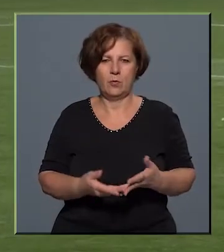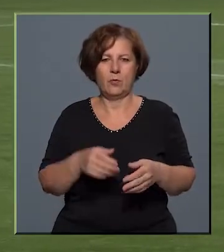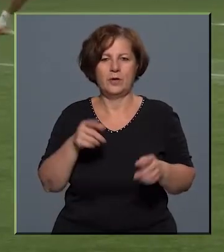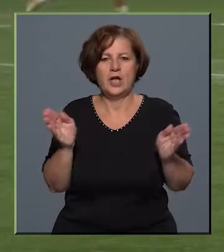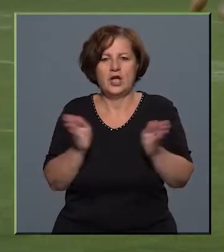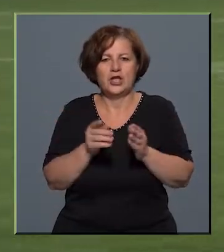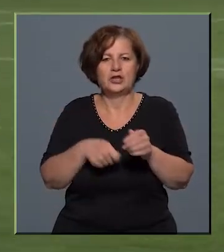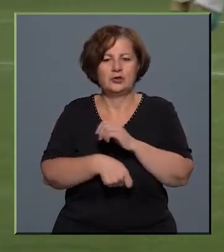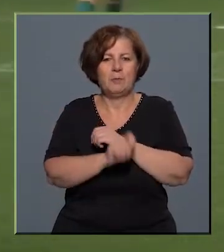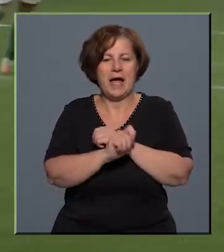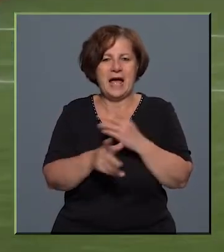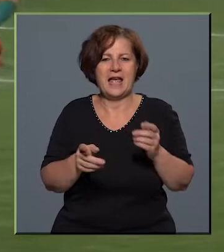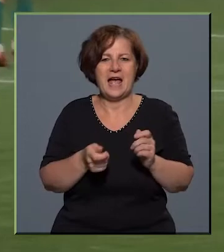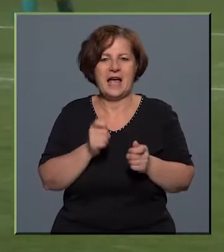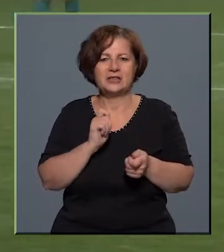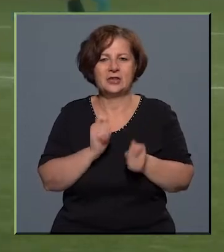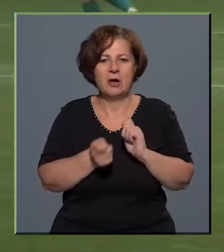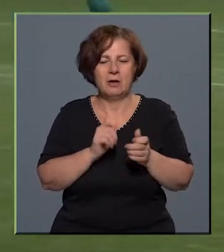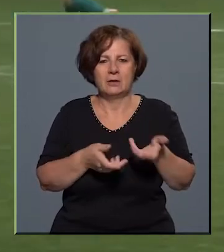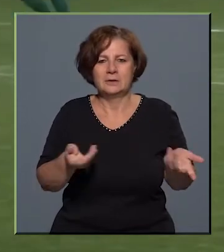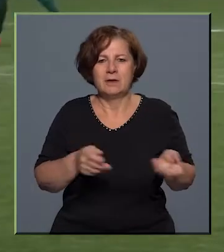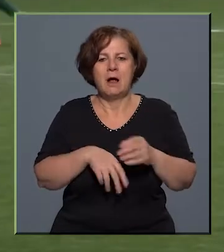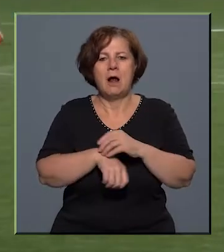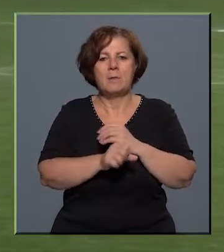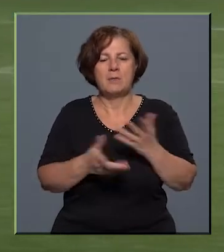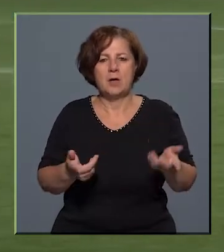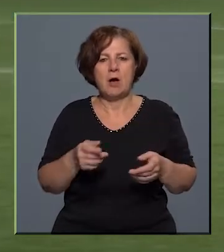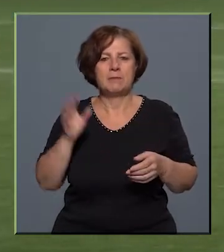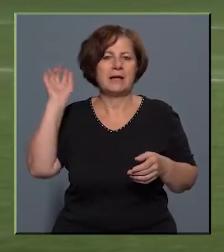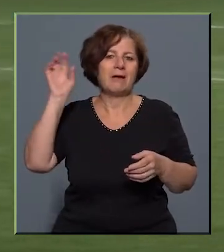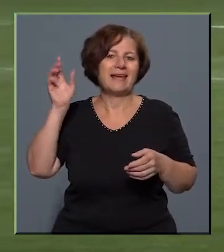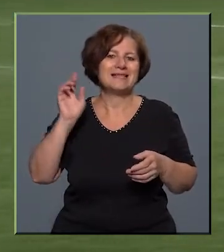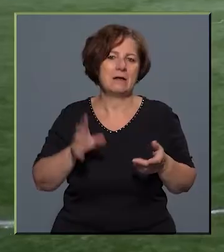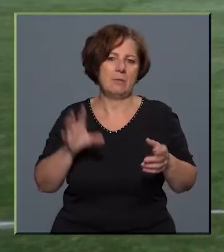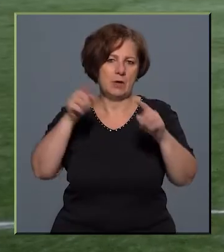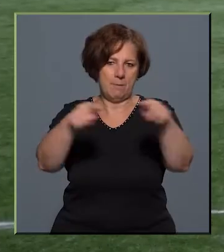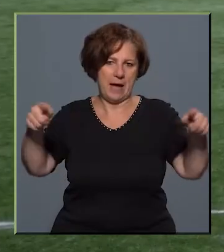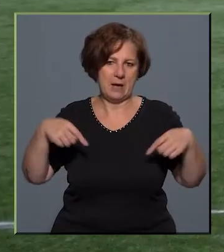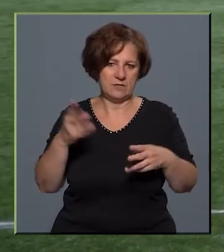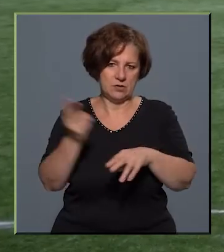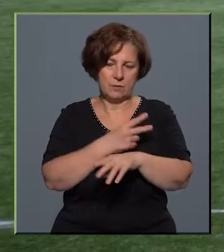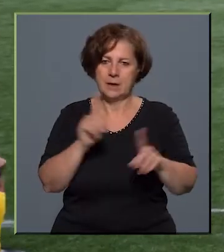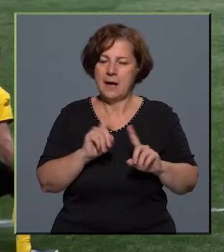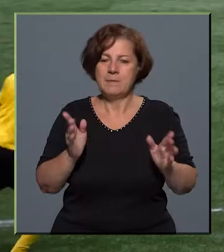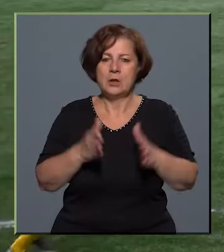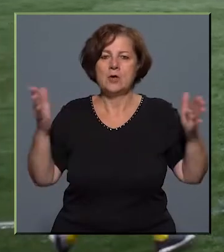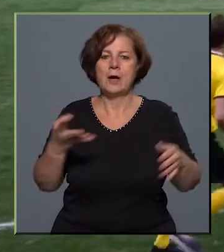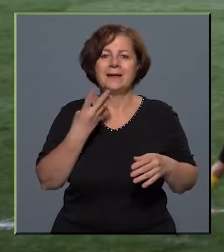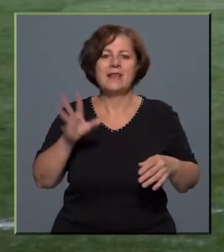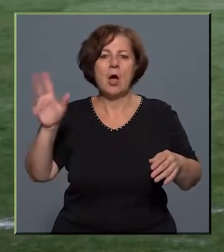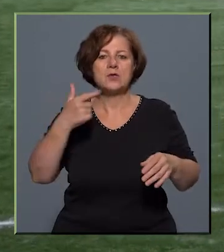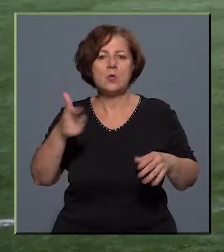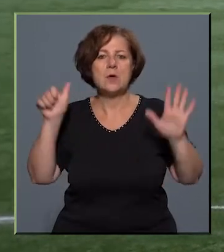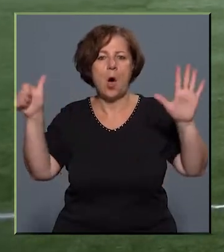mert ugye itt Magyarországon mindenki pályaméretben a 20x40-es kézilabda pályához van hozzászokva. Ezt a játékot még egy kicsit nagyobb,